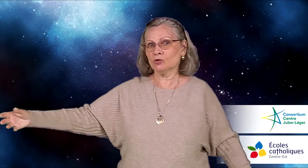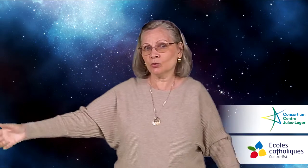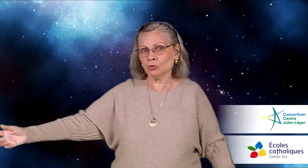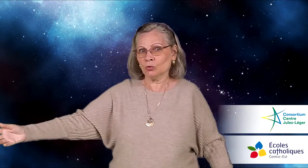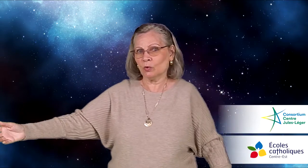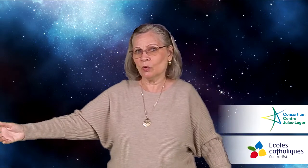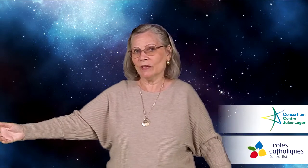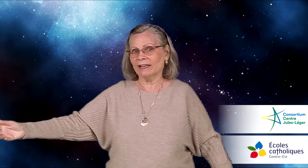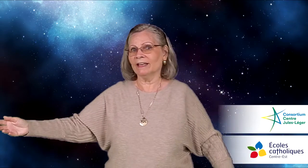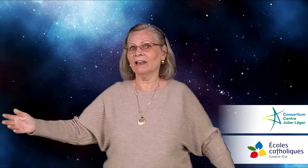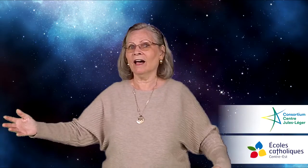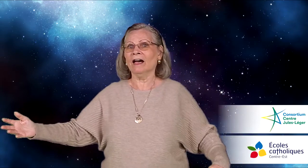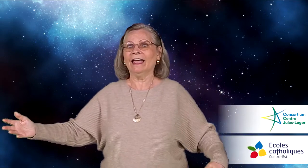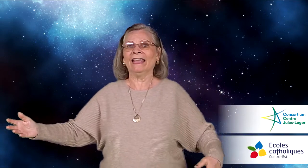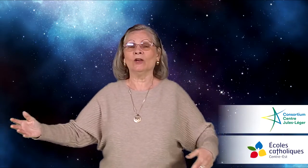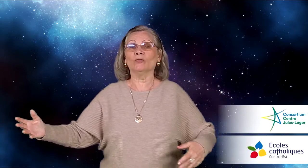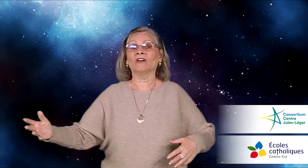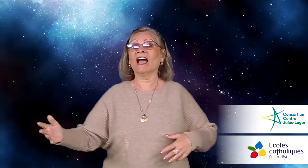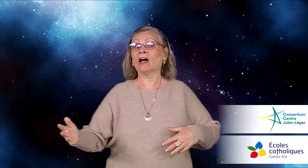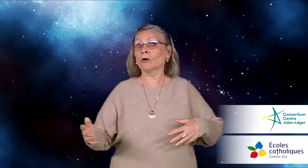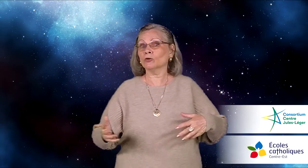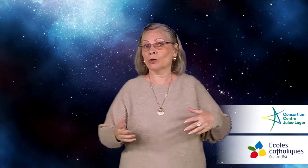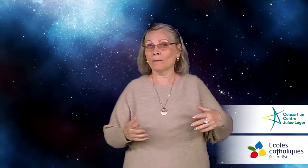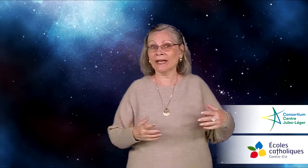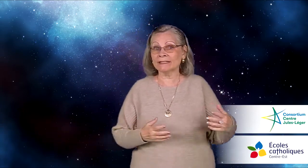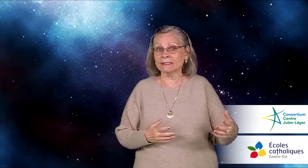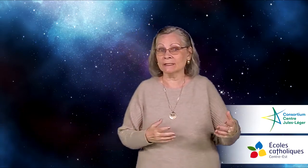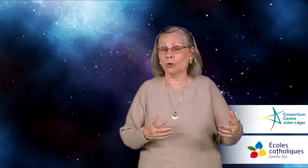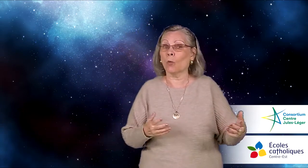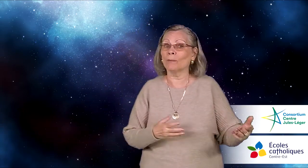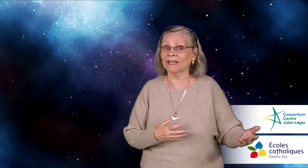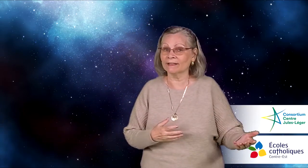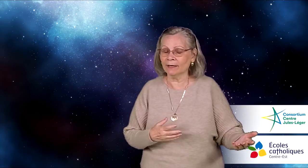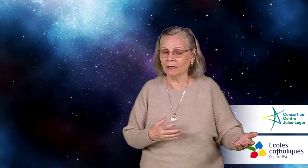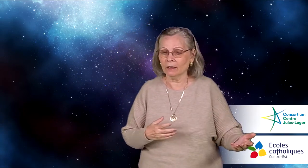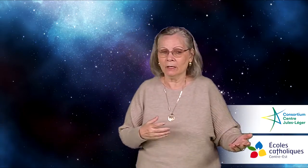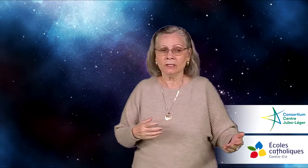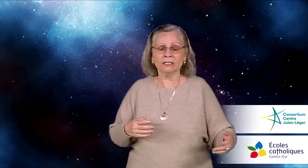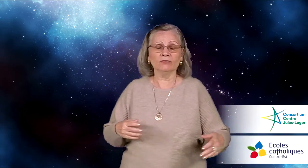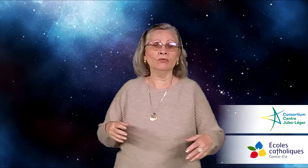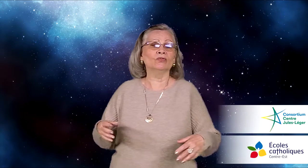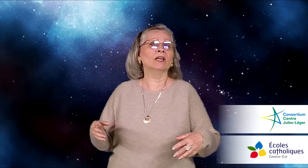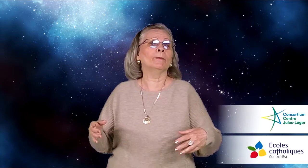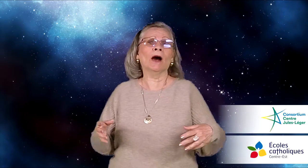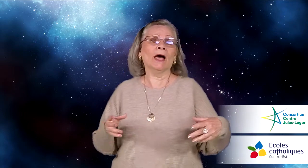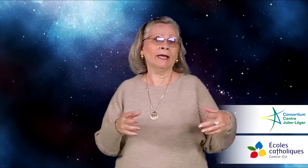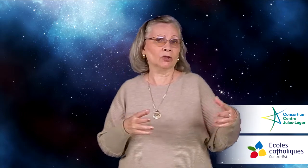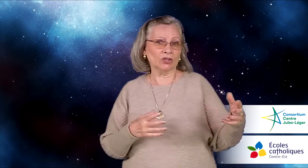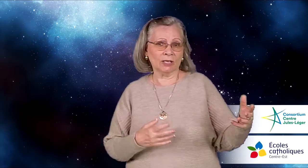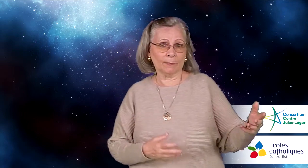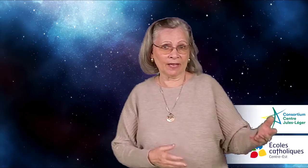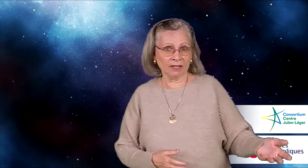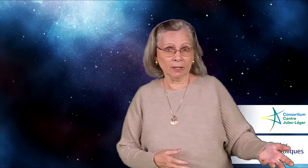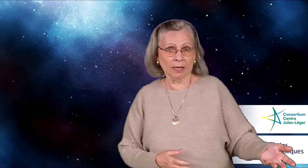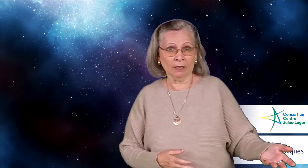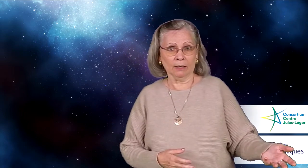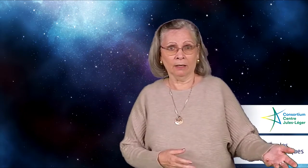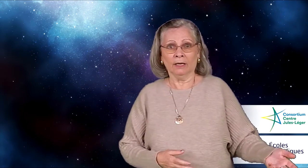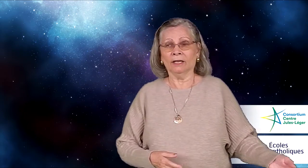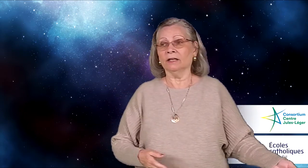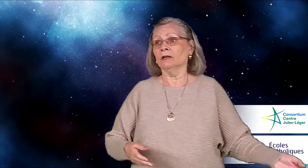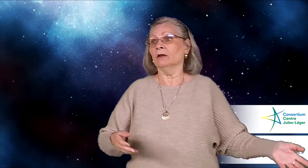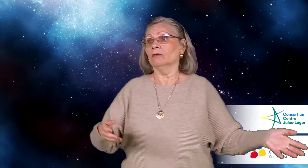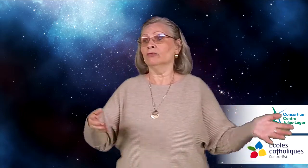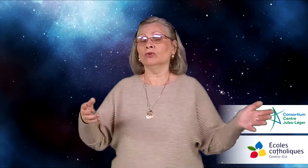rien du tout. » Et, là, elle l'offrait en contrepartie aux perdants. Si vous ne voulez pas être des perdants,